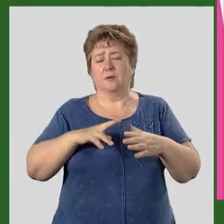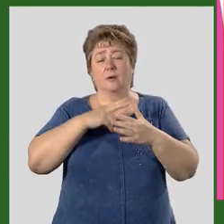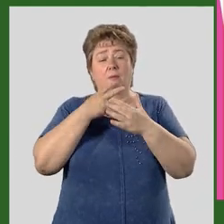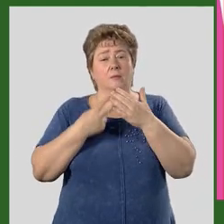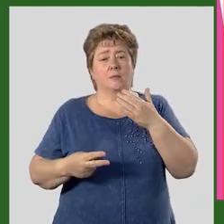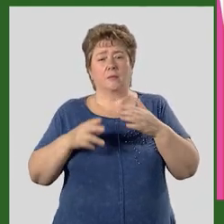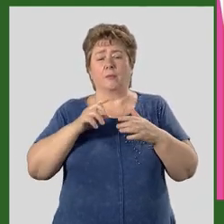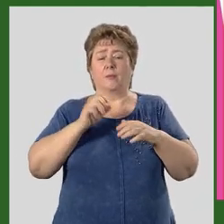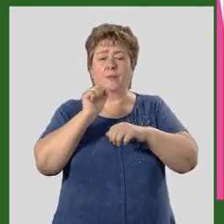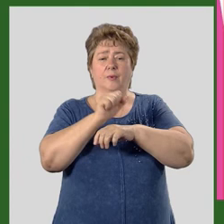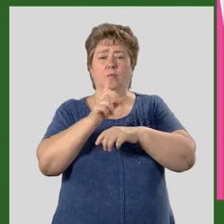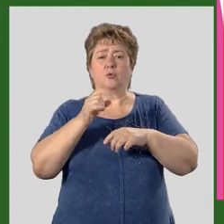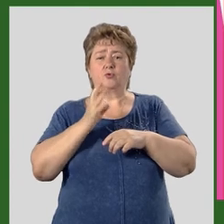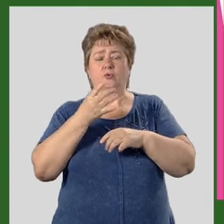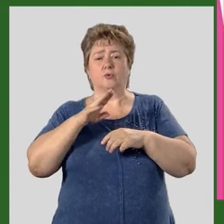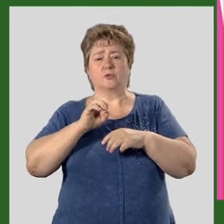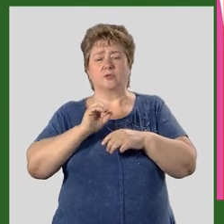сокрушил брюшной тип.